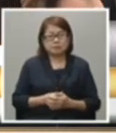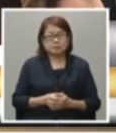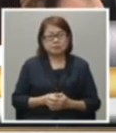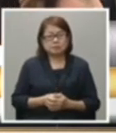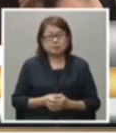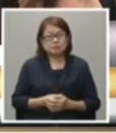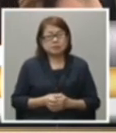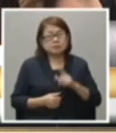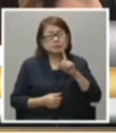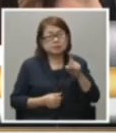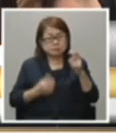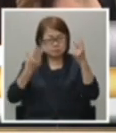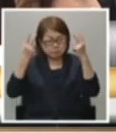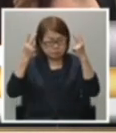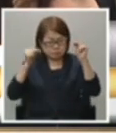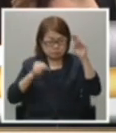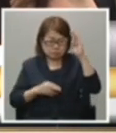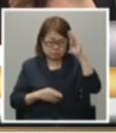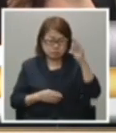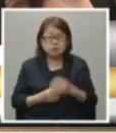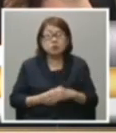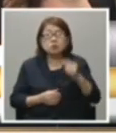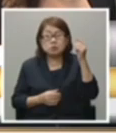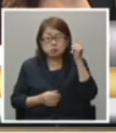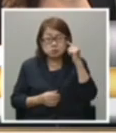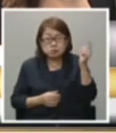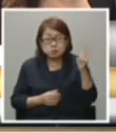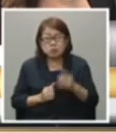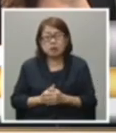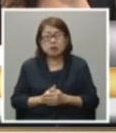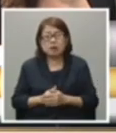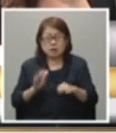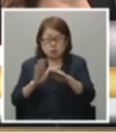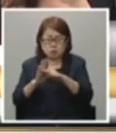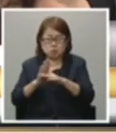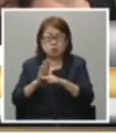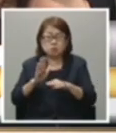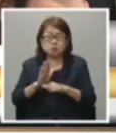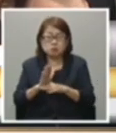ท่านนายกรัฐมนตรีรู้จักคำว่า Big Data ไหมคะ